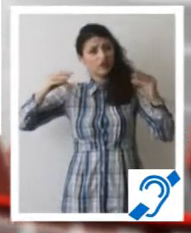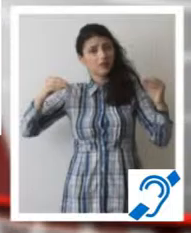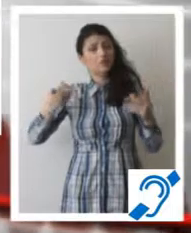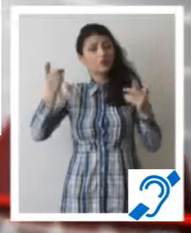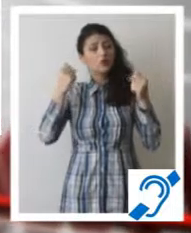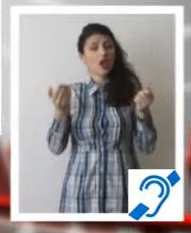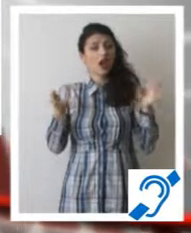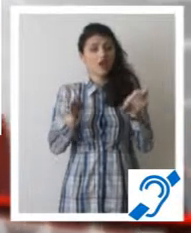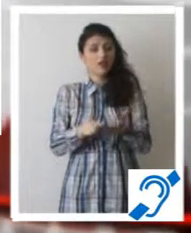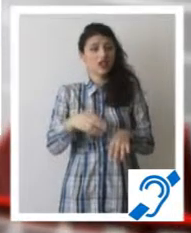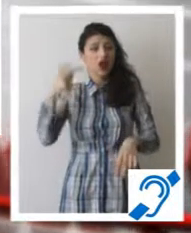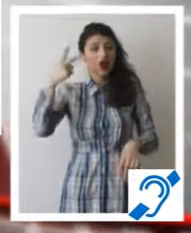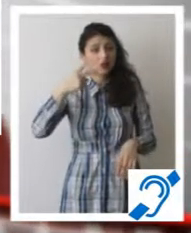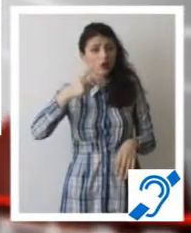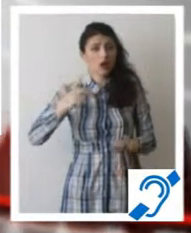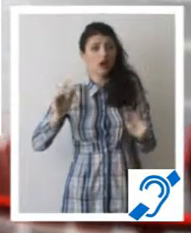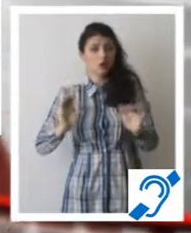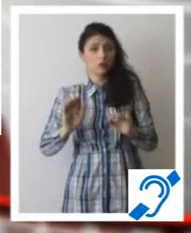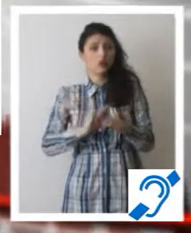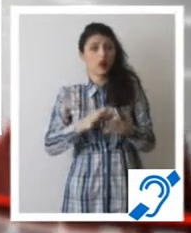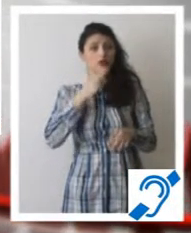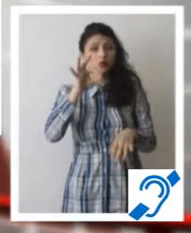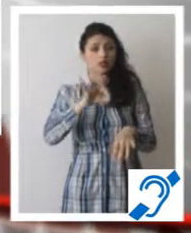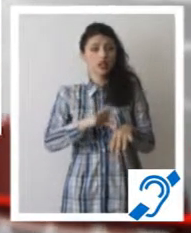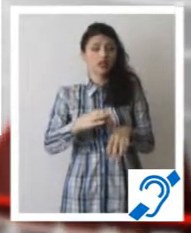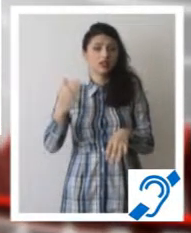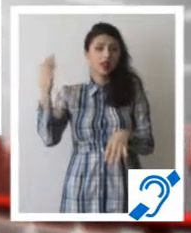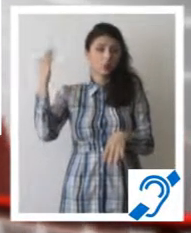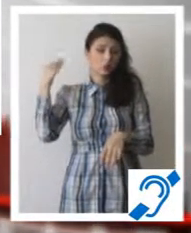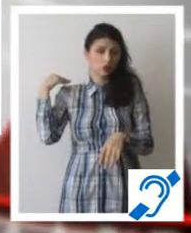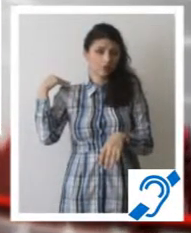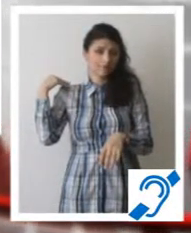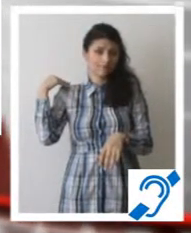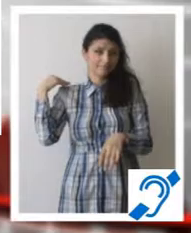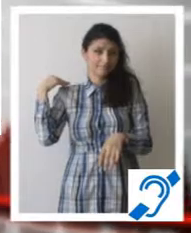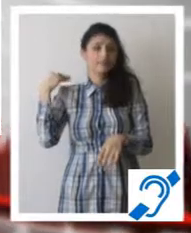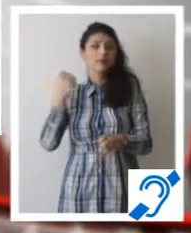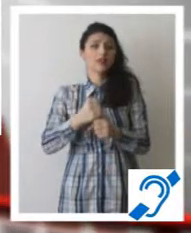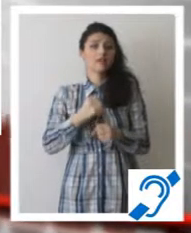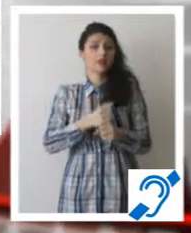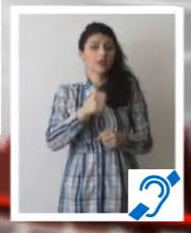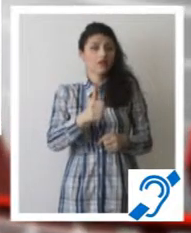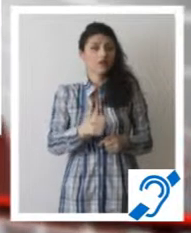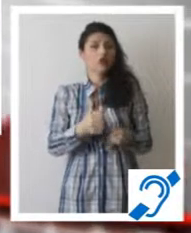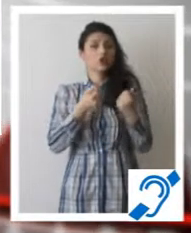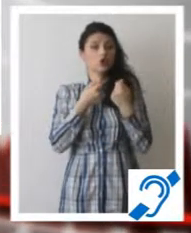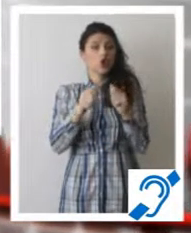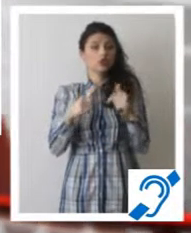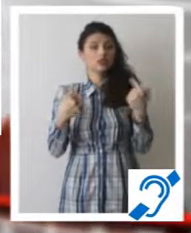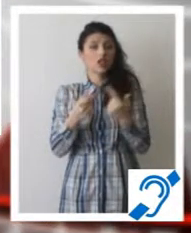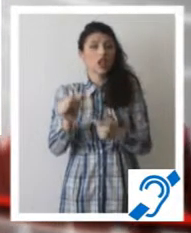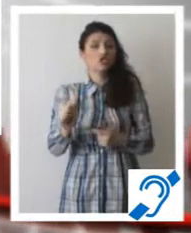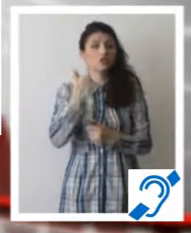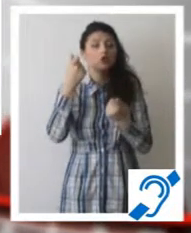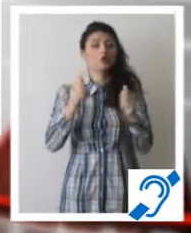survenit decesul celui de-al doilea minor. Așa cum am spus și data trecută, noi ca organe de urmărire penală am avut în vedere de la început toți copiii ce